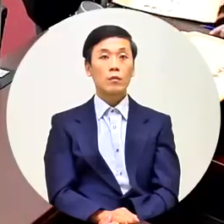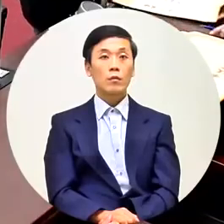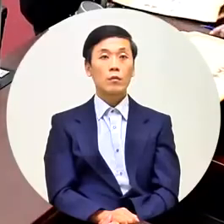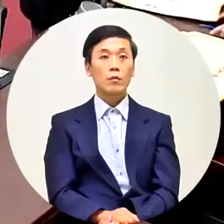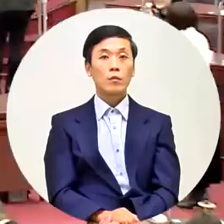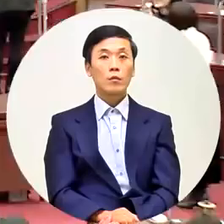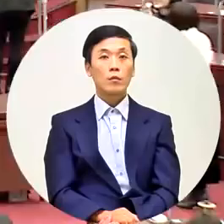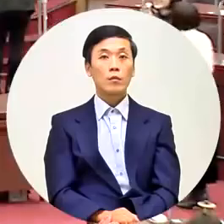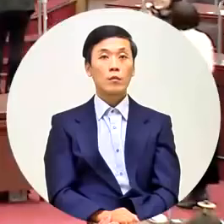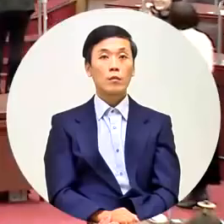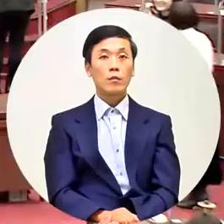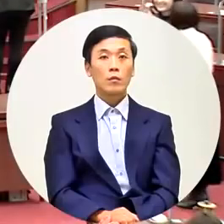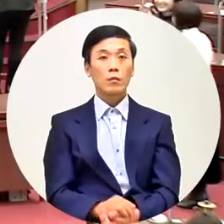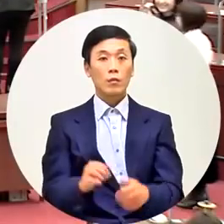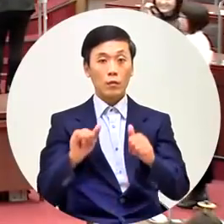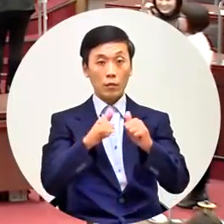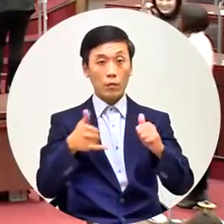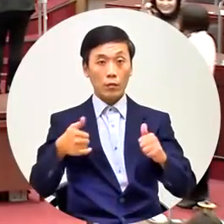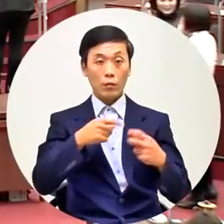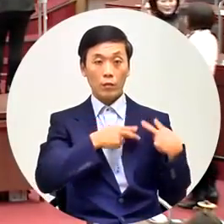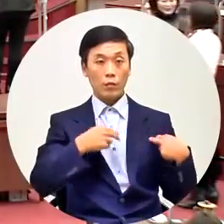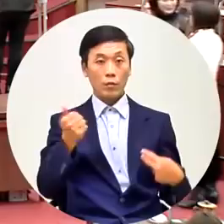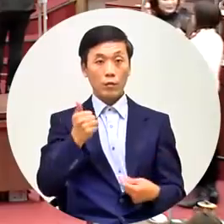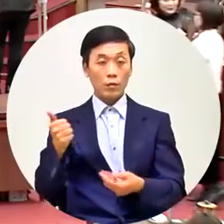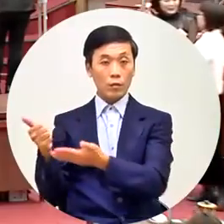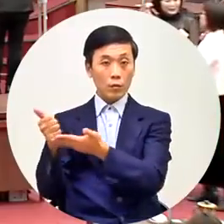请蔡金燕议员领取选票。